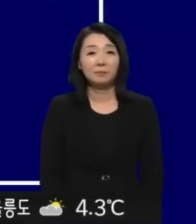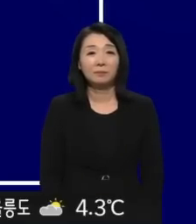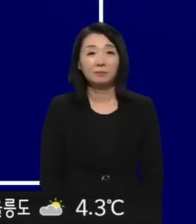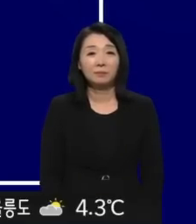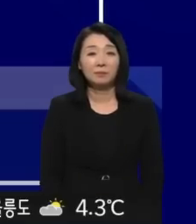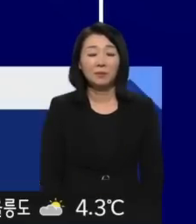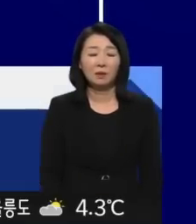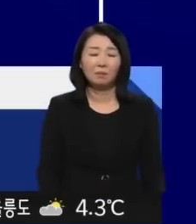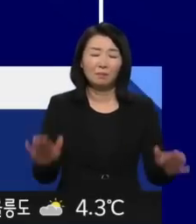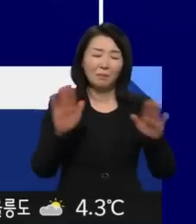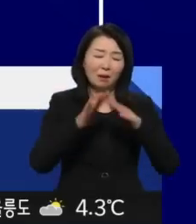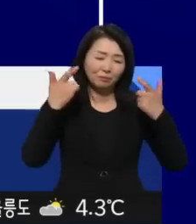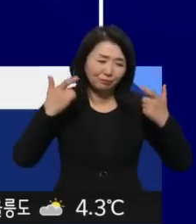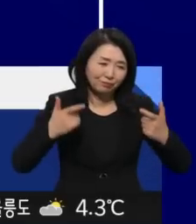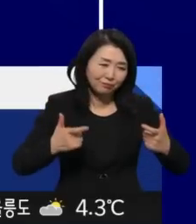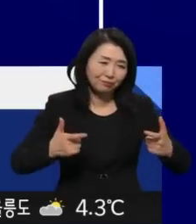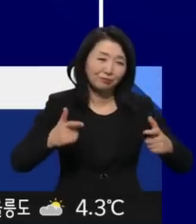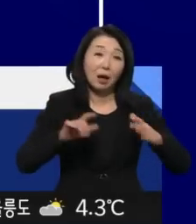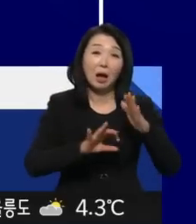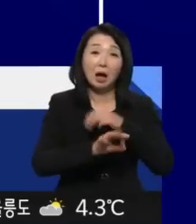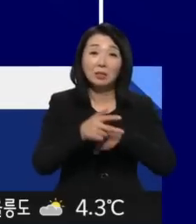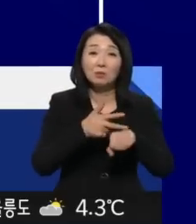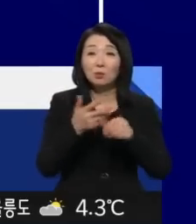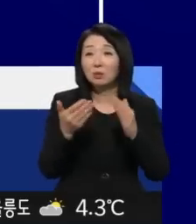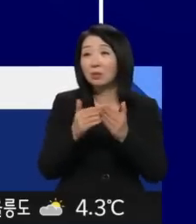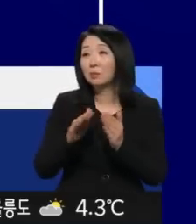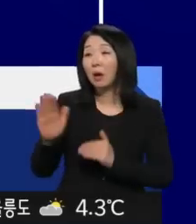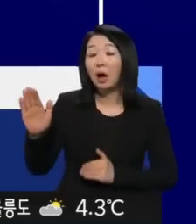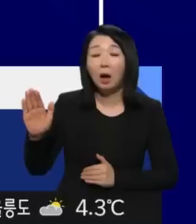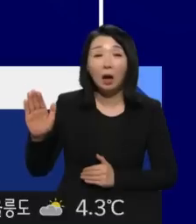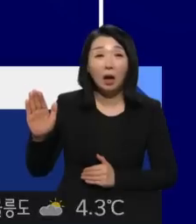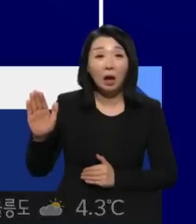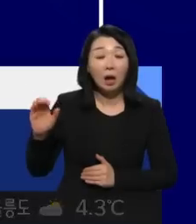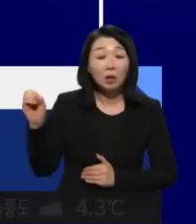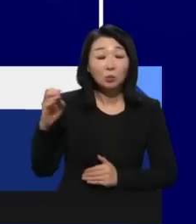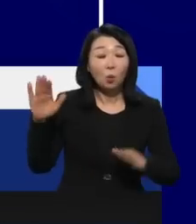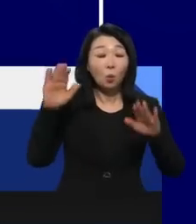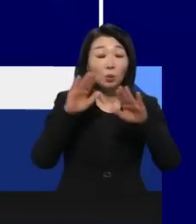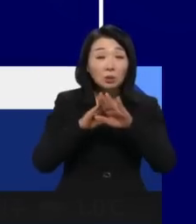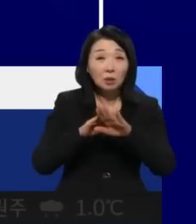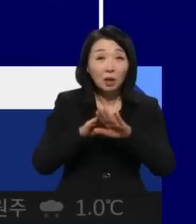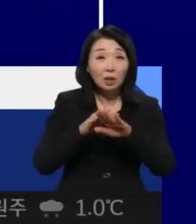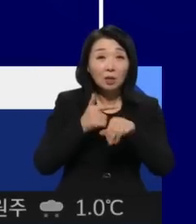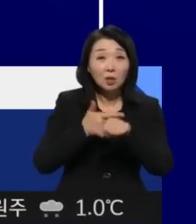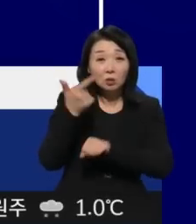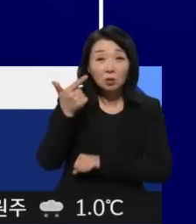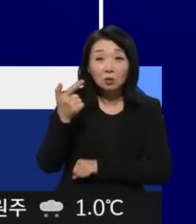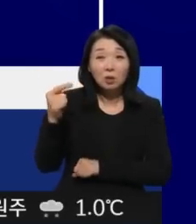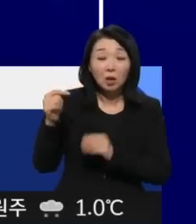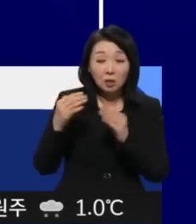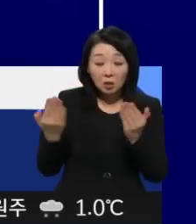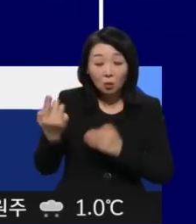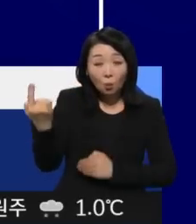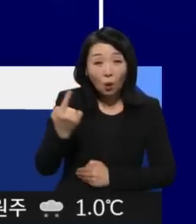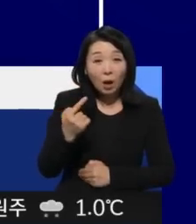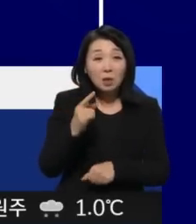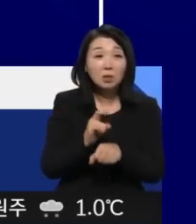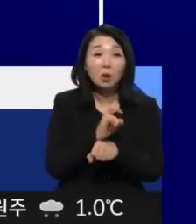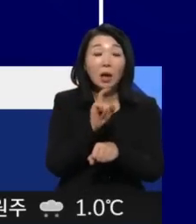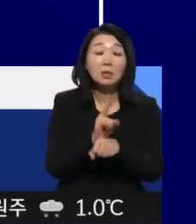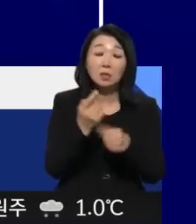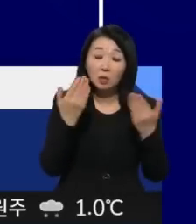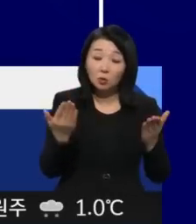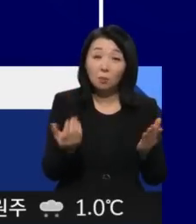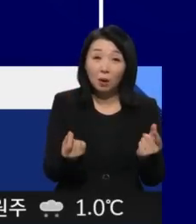하지만 밤을 새고 아침 7시에 퇴근해 그날 저녁 6시에 다시 출근해도 11시간을 쉰 셈입니다. 같은 날